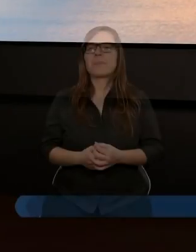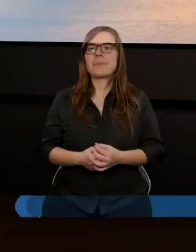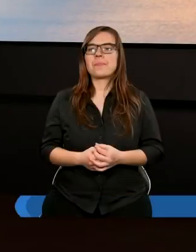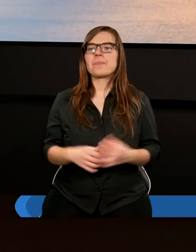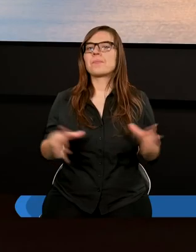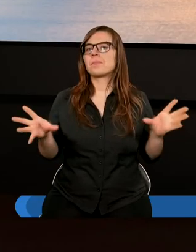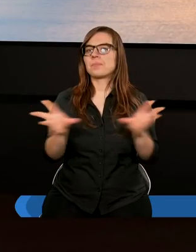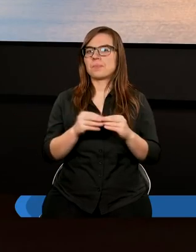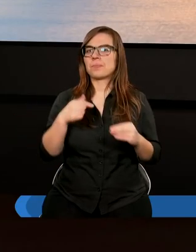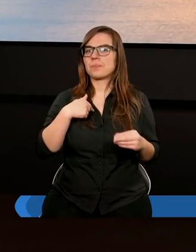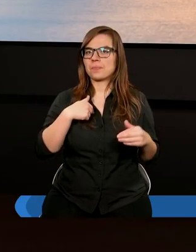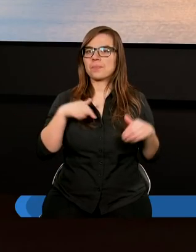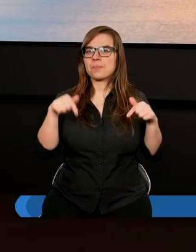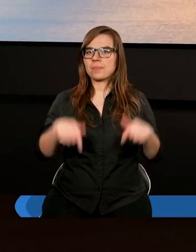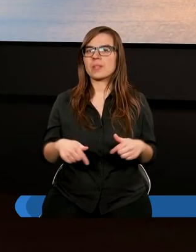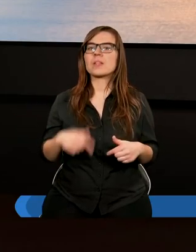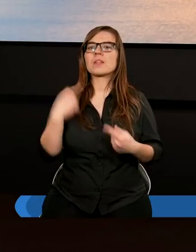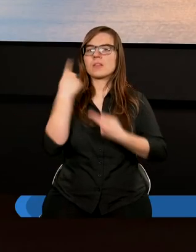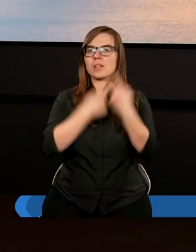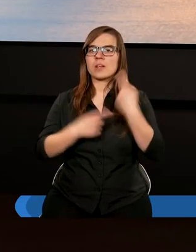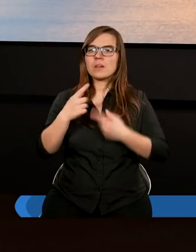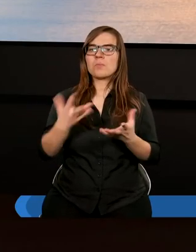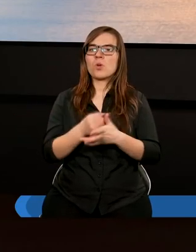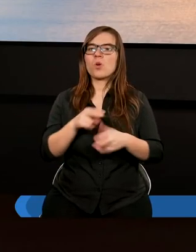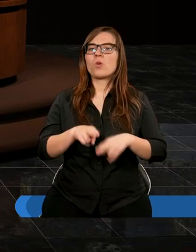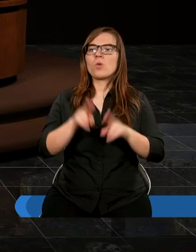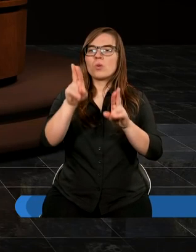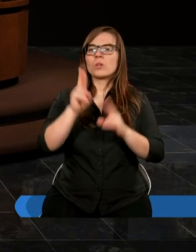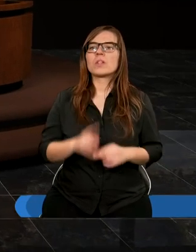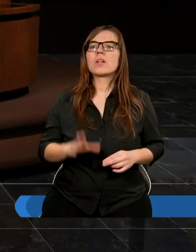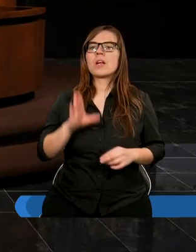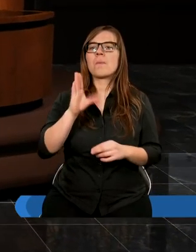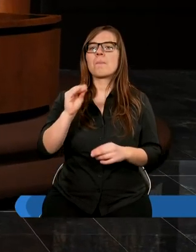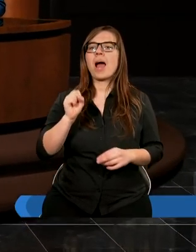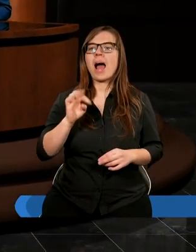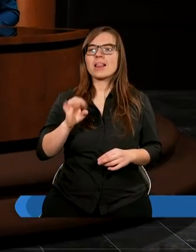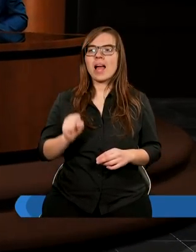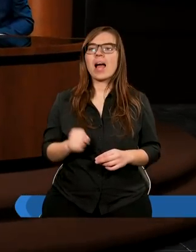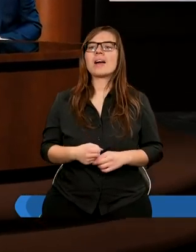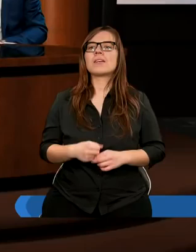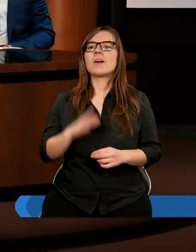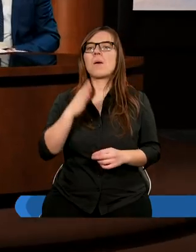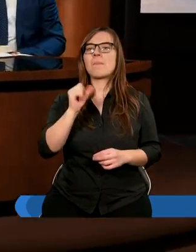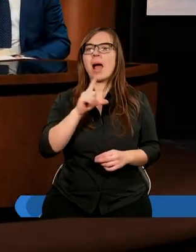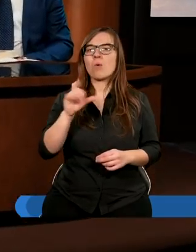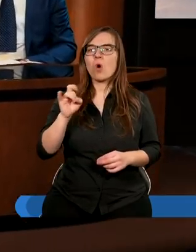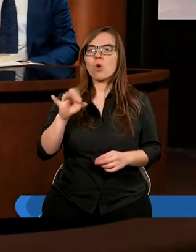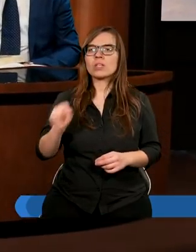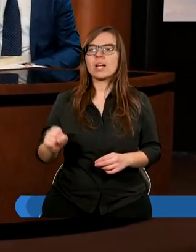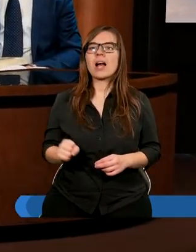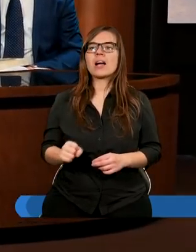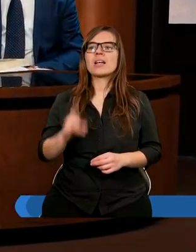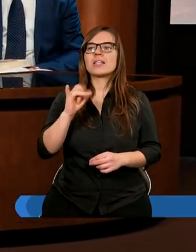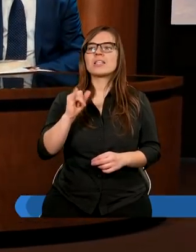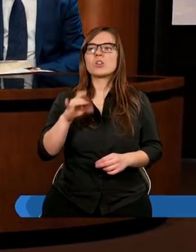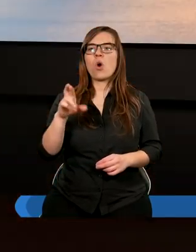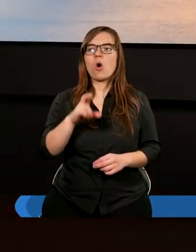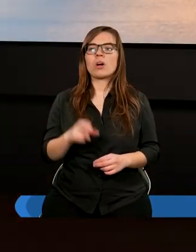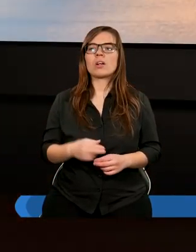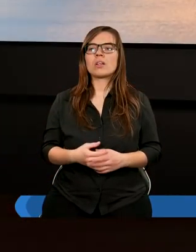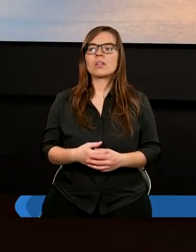Razem ze mną w rozważaniu Bożego Słowa biorą dzisiaj udział Ewa, Małgosia, Igora,